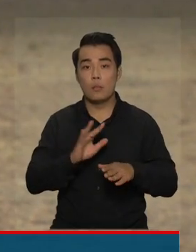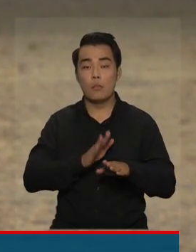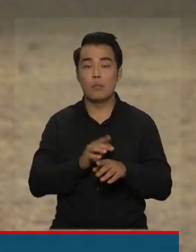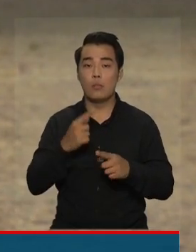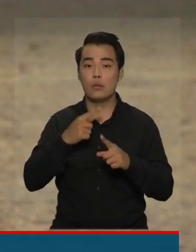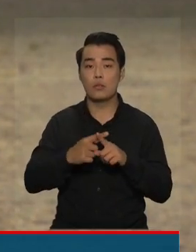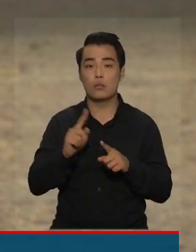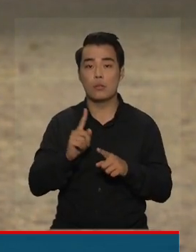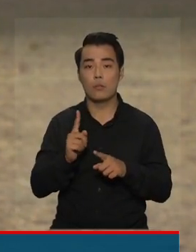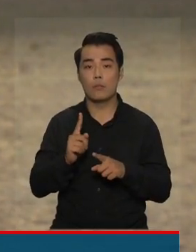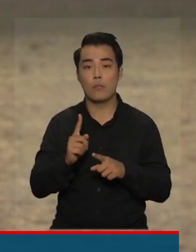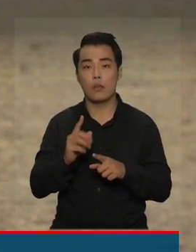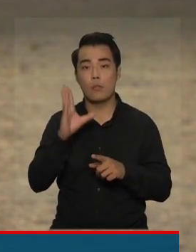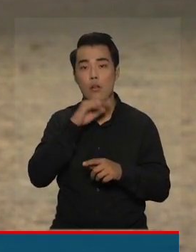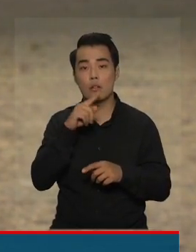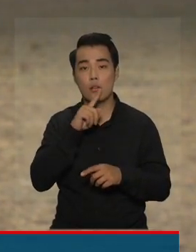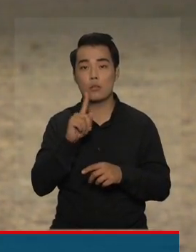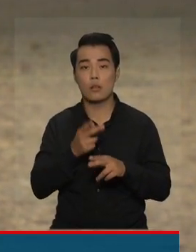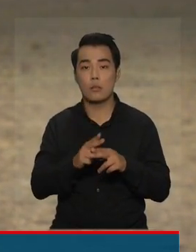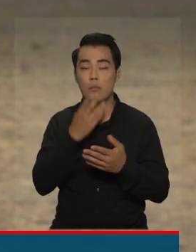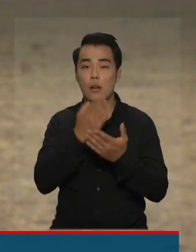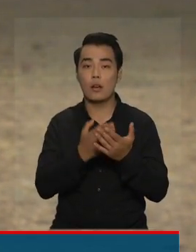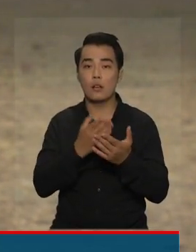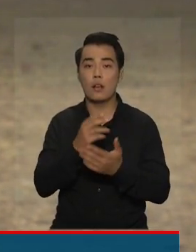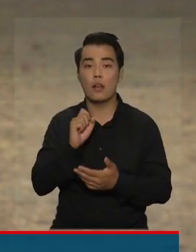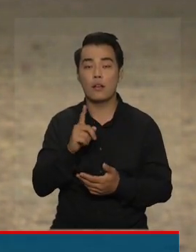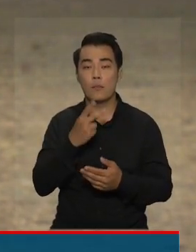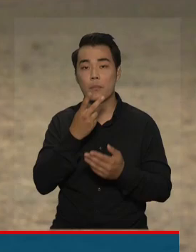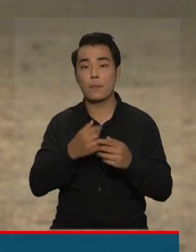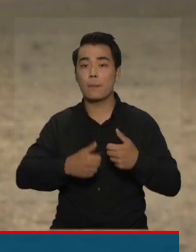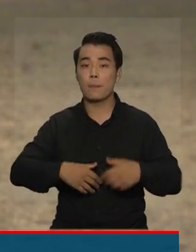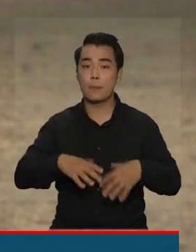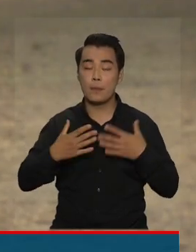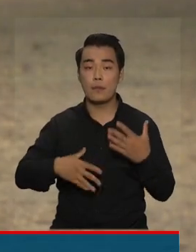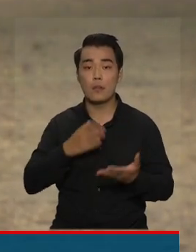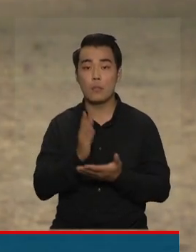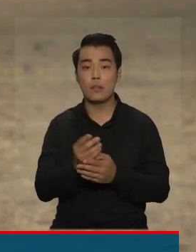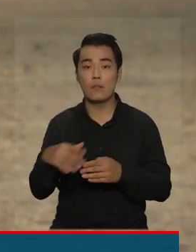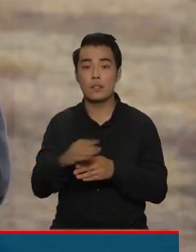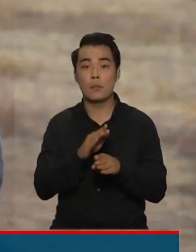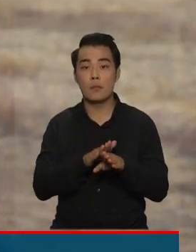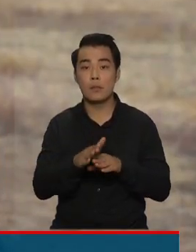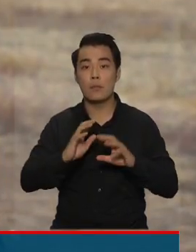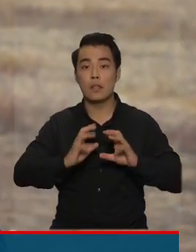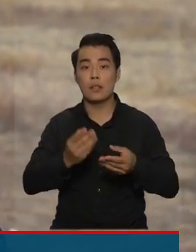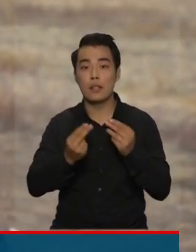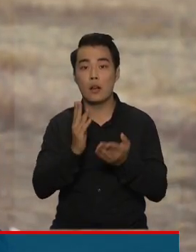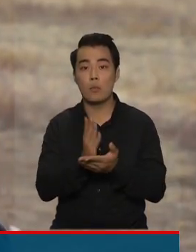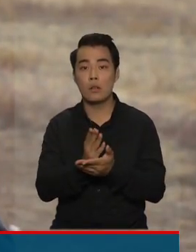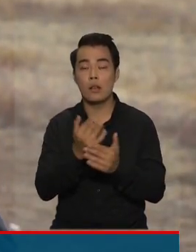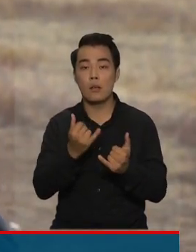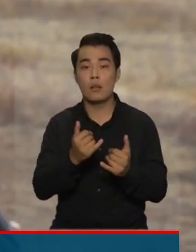это, как бы, можно сказать, что предварительная как генеральная репетиция перед этими всемирными играми. Сейчас возле